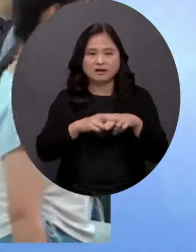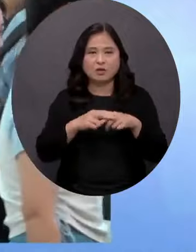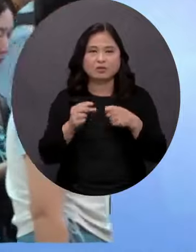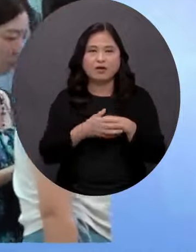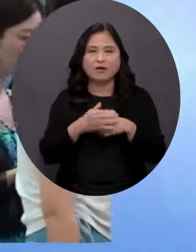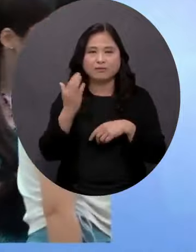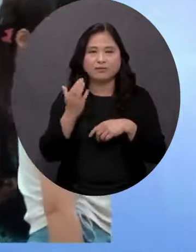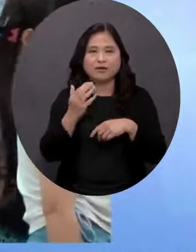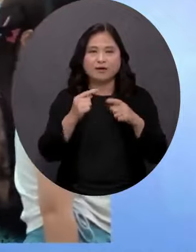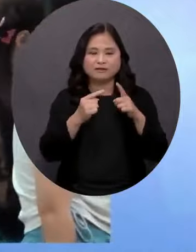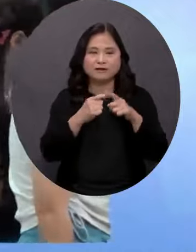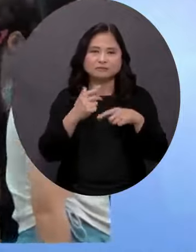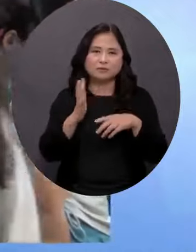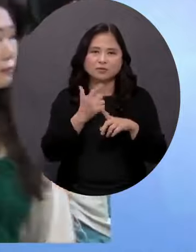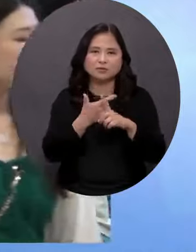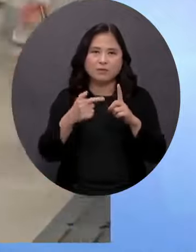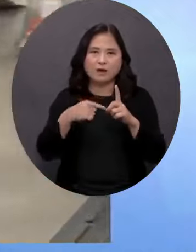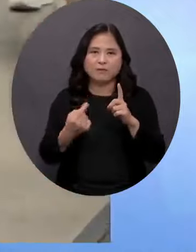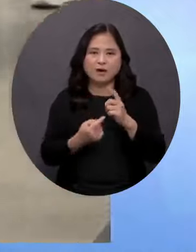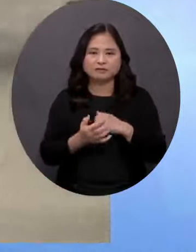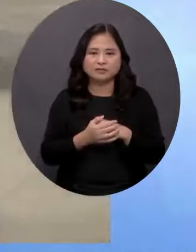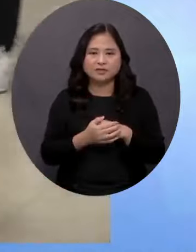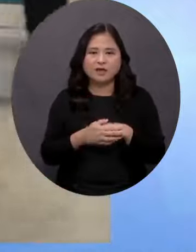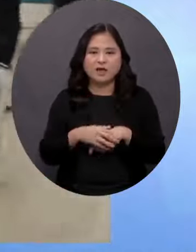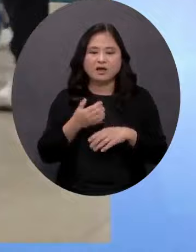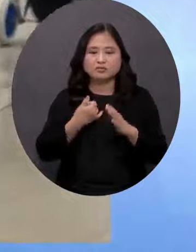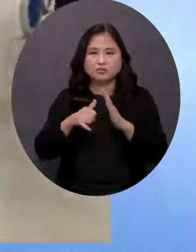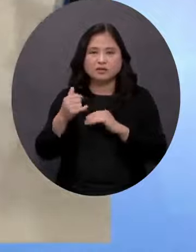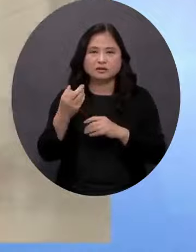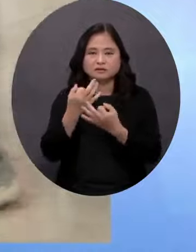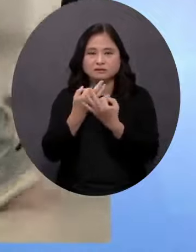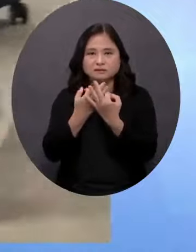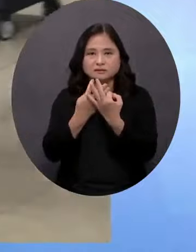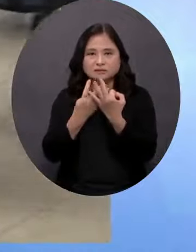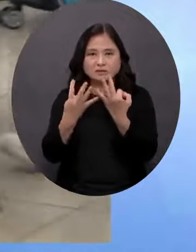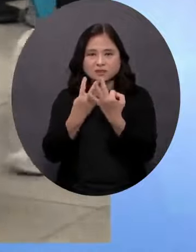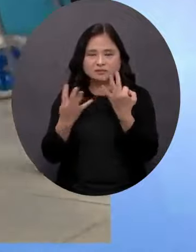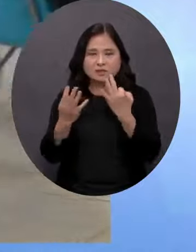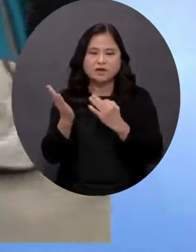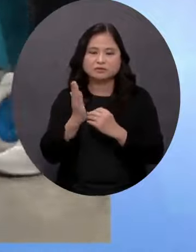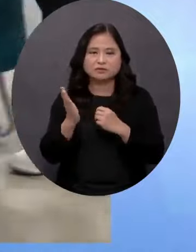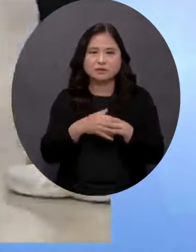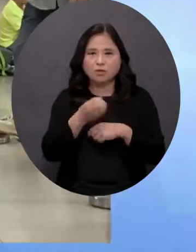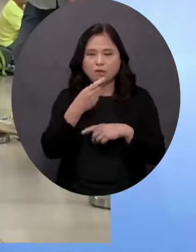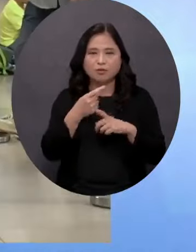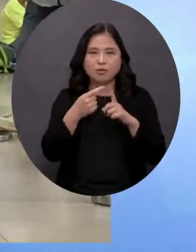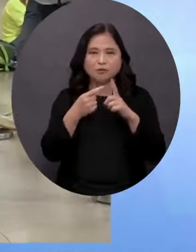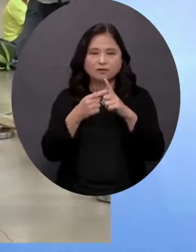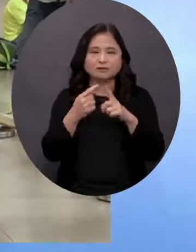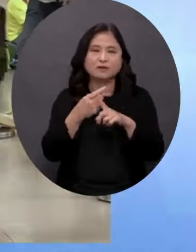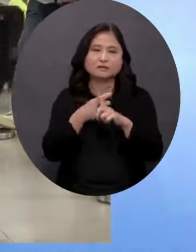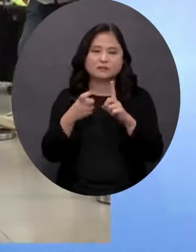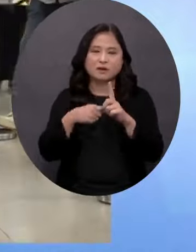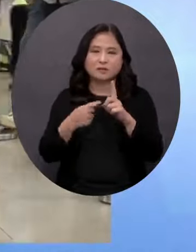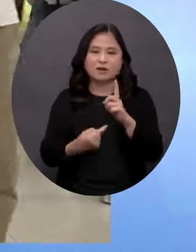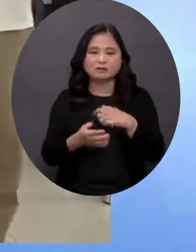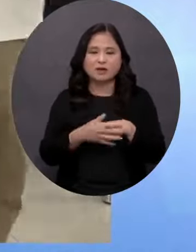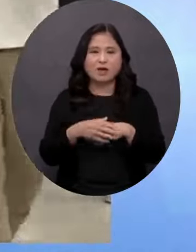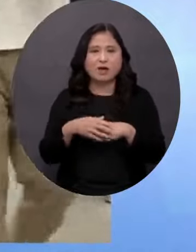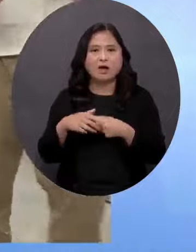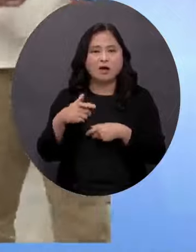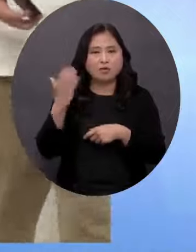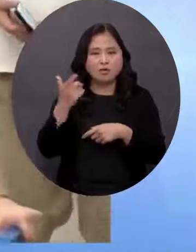约180,000，出境人次大约340,000，香港居民占超过190,000。有旅游和零售业界人